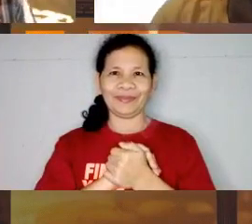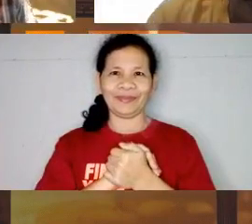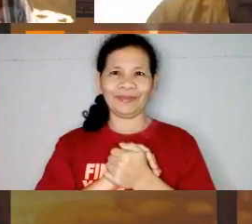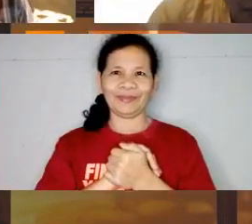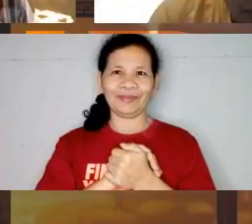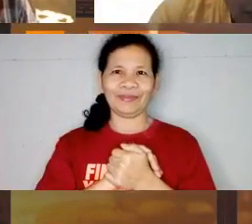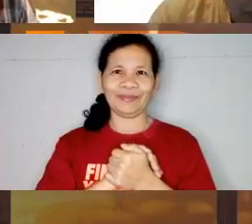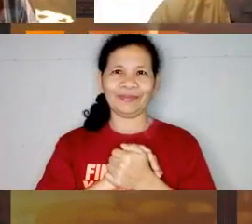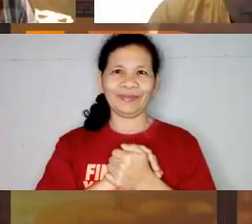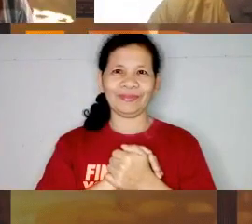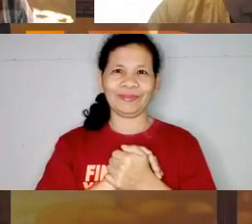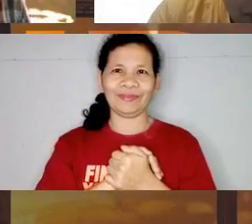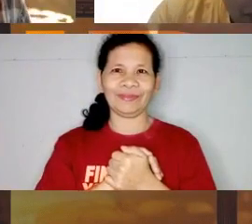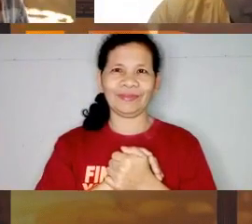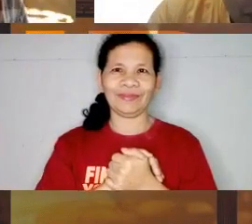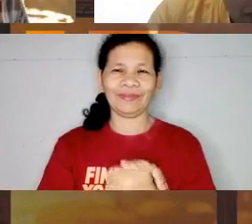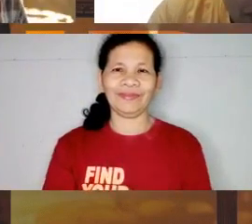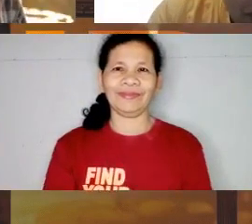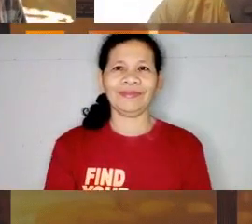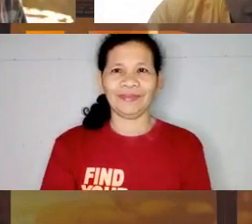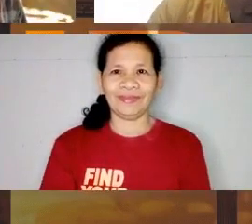nakamute.